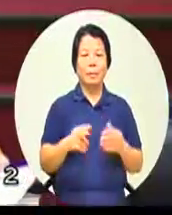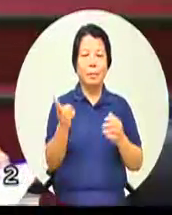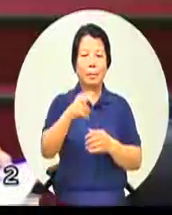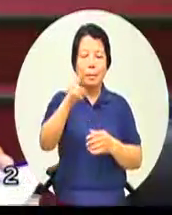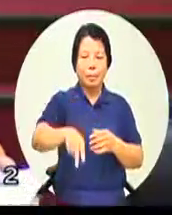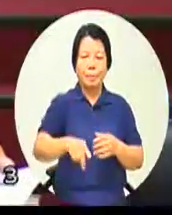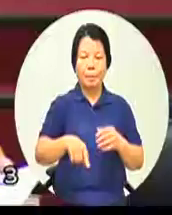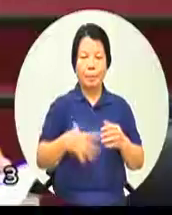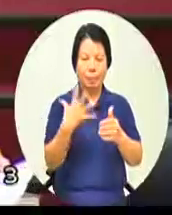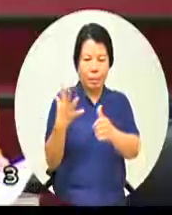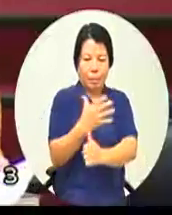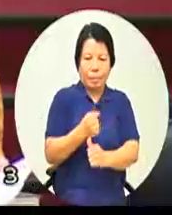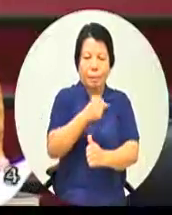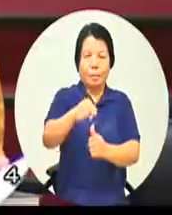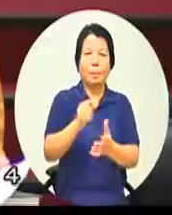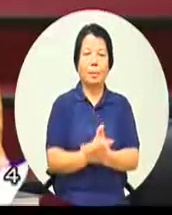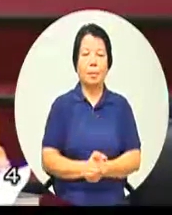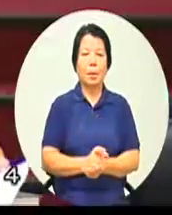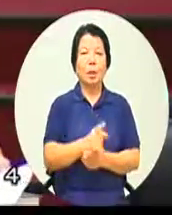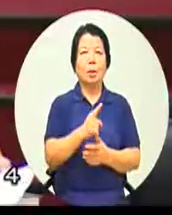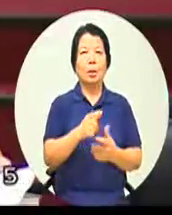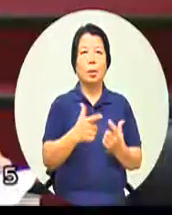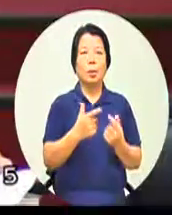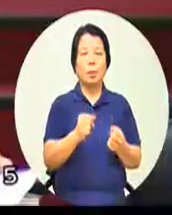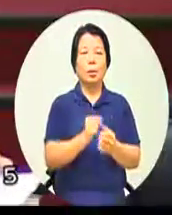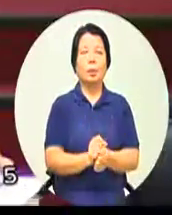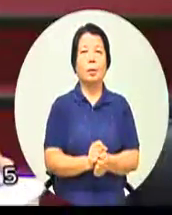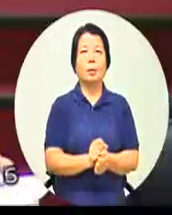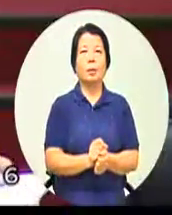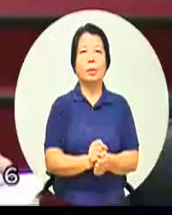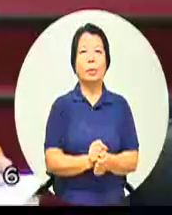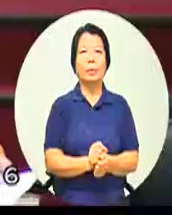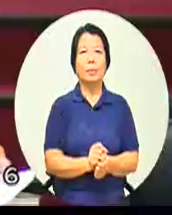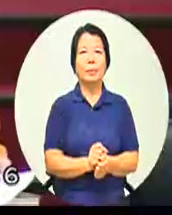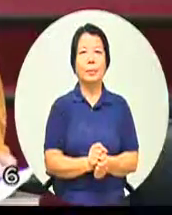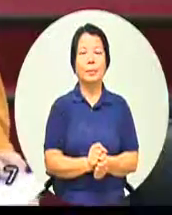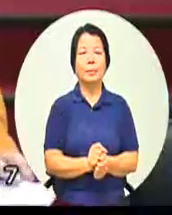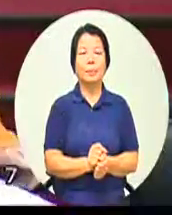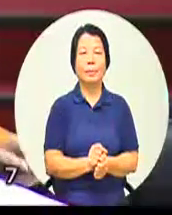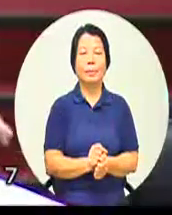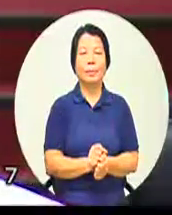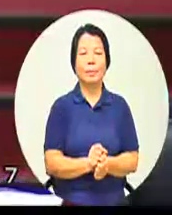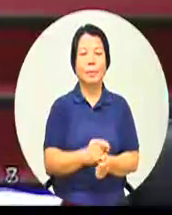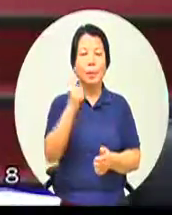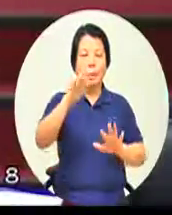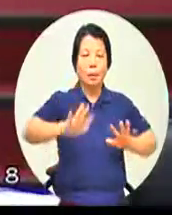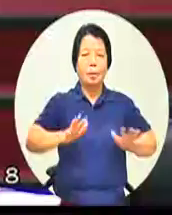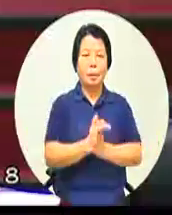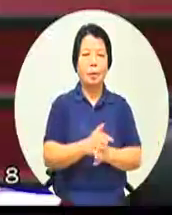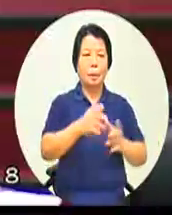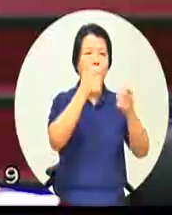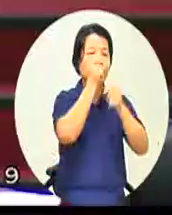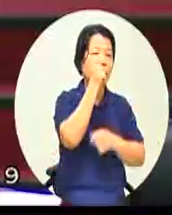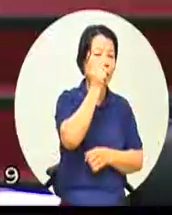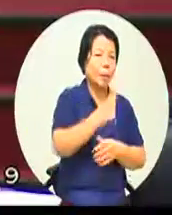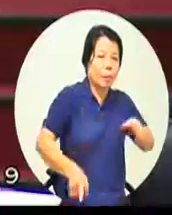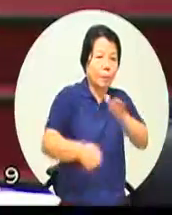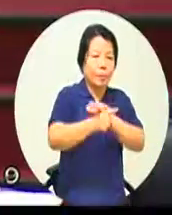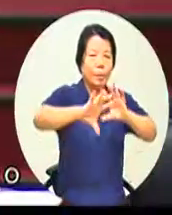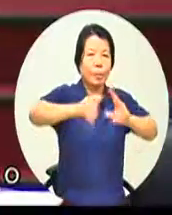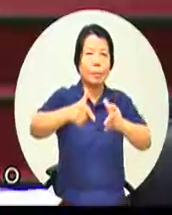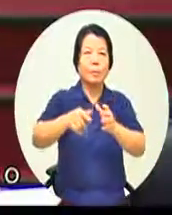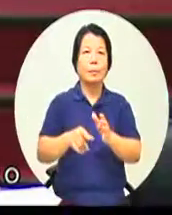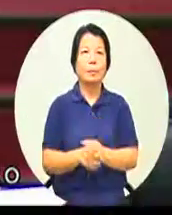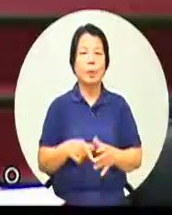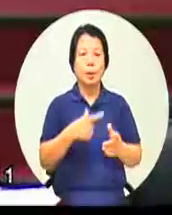统治，就有一个怪怀疑啦嘛。第一个这么清，第这么大人武侠造反，吼、哦，料到做一鬼，你